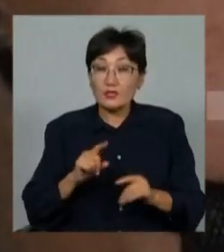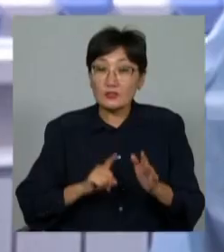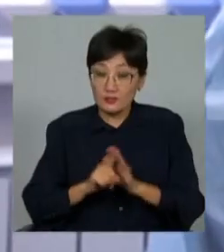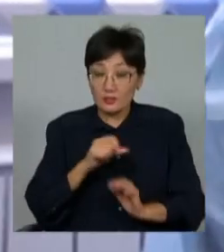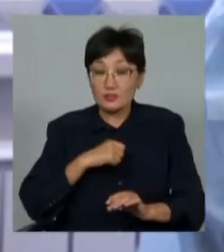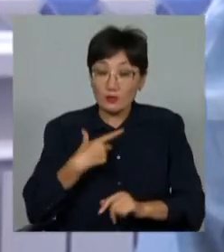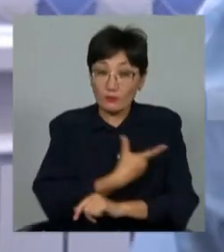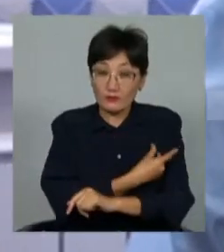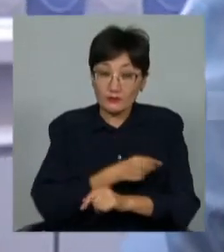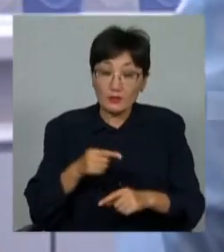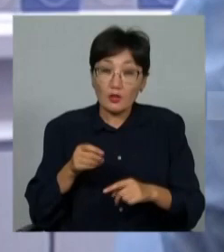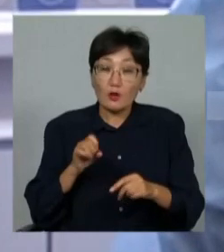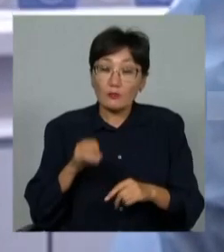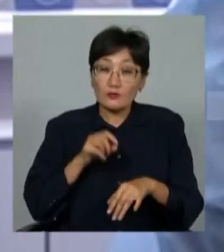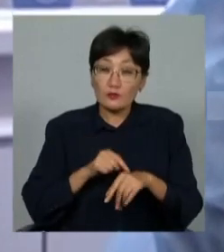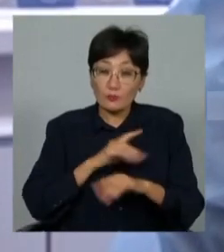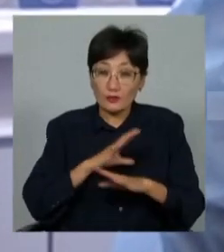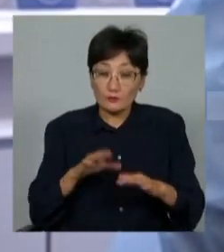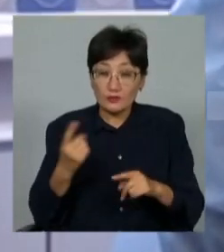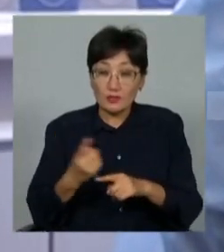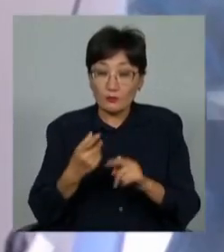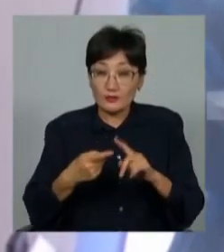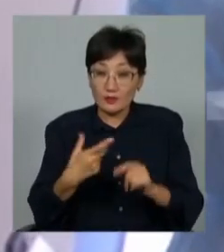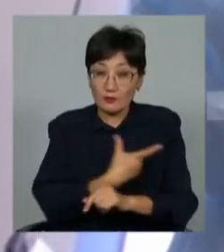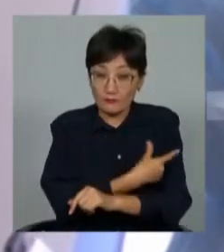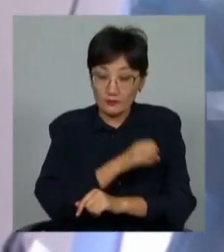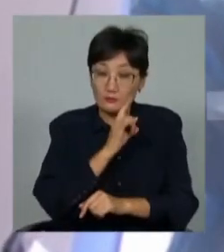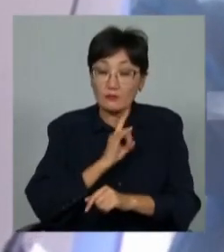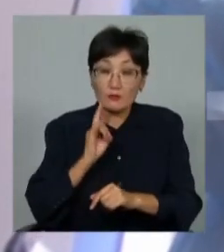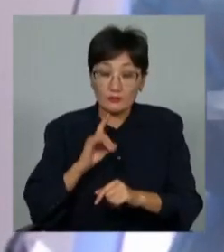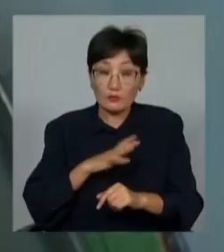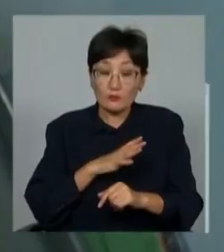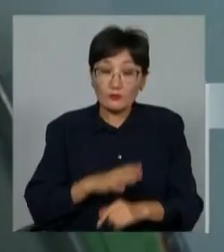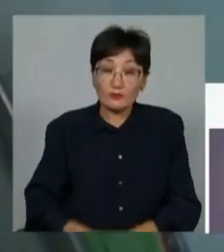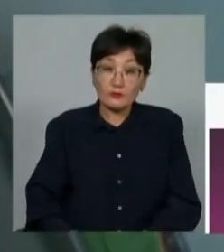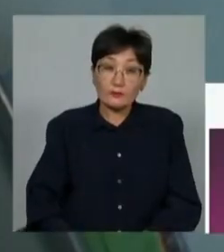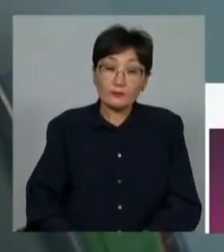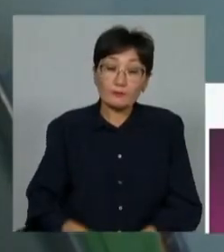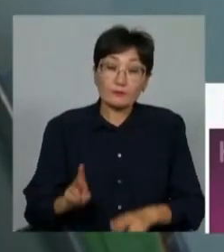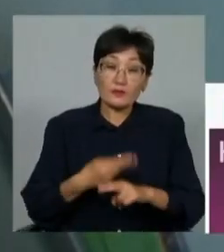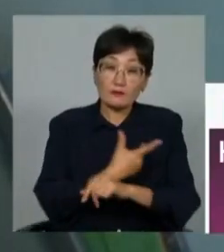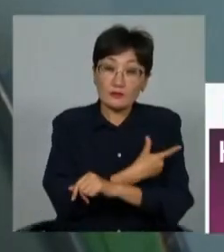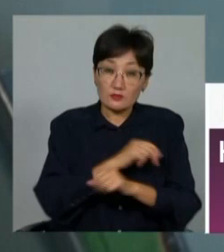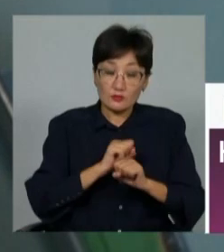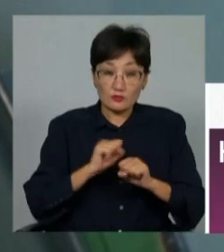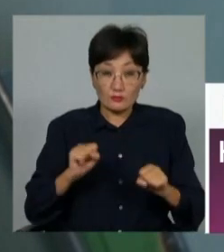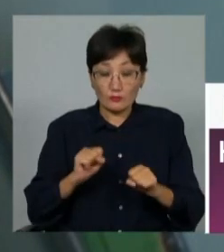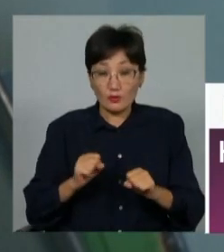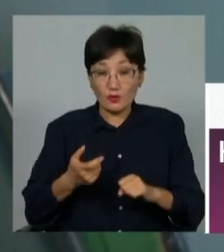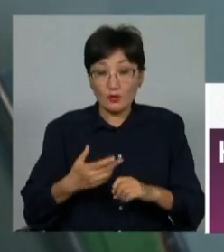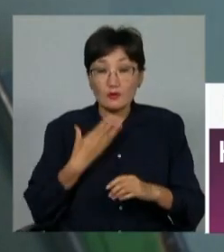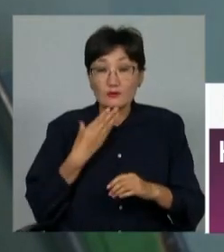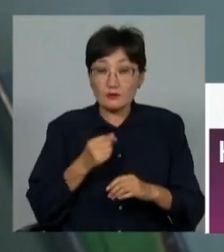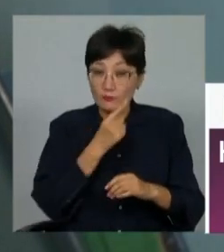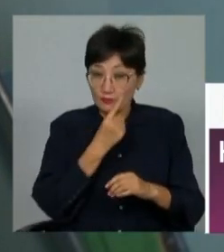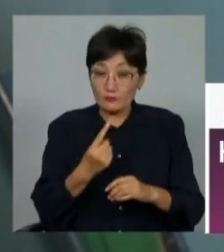алыпты. Жанама әсері болмағандықтан дәл бүгін алғашқы дозасын анасына да салдырды. Вакцинасыз болмайды екен. Өз